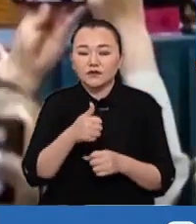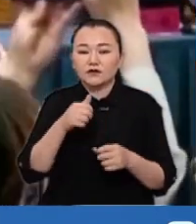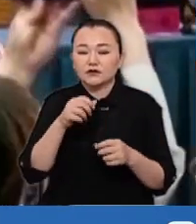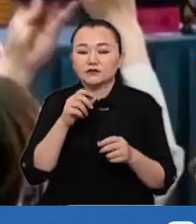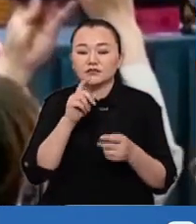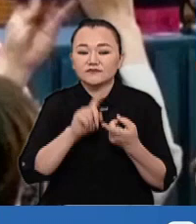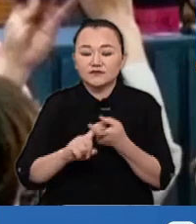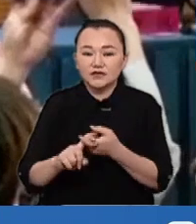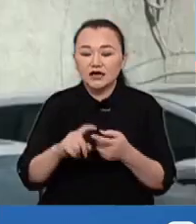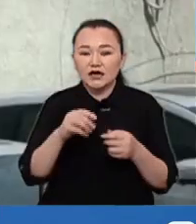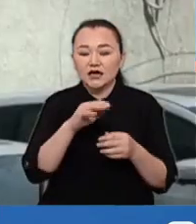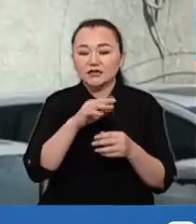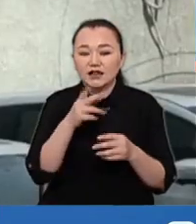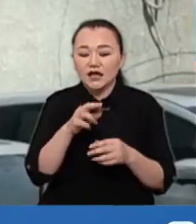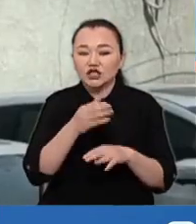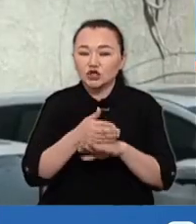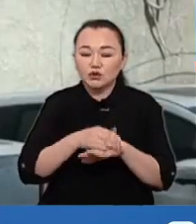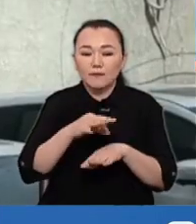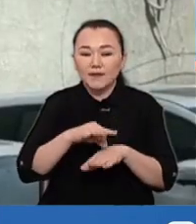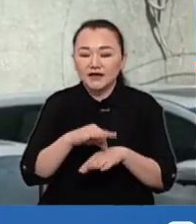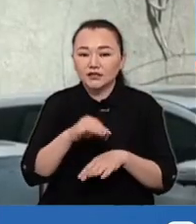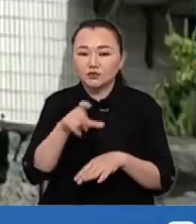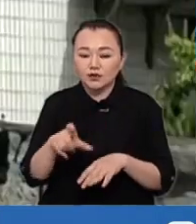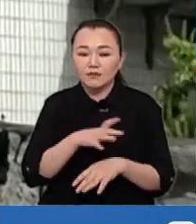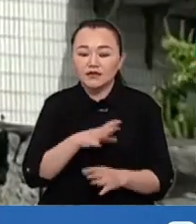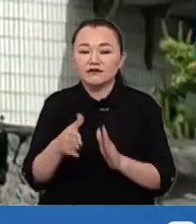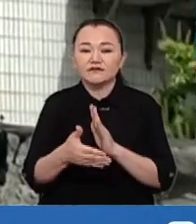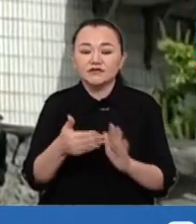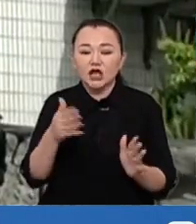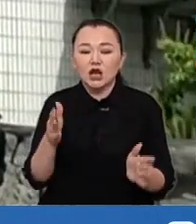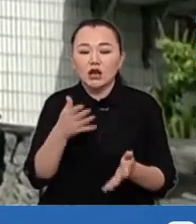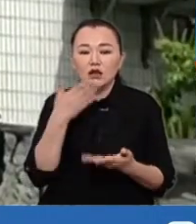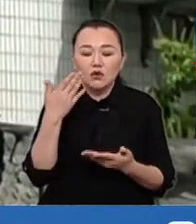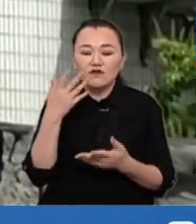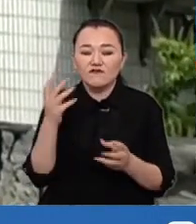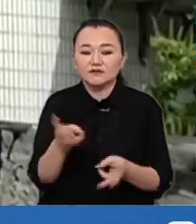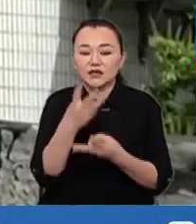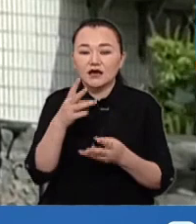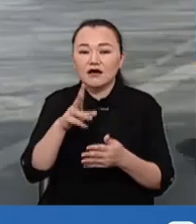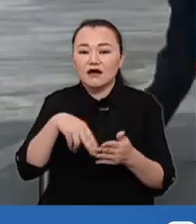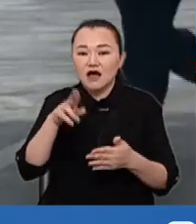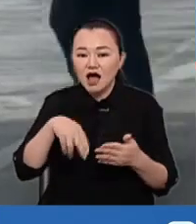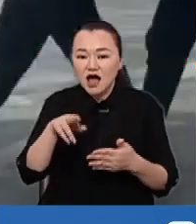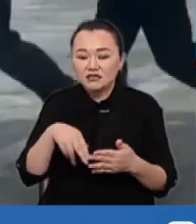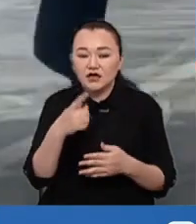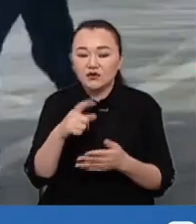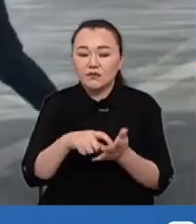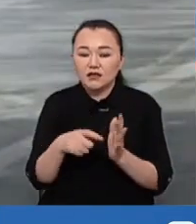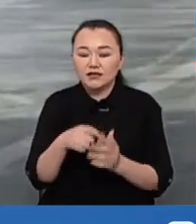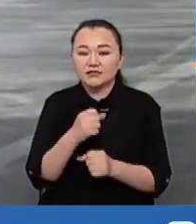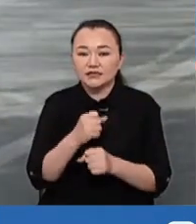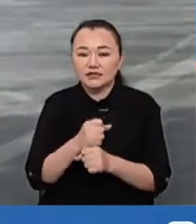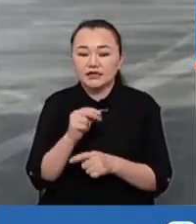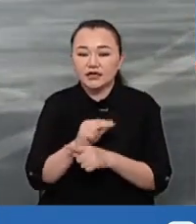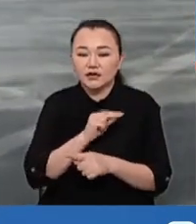который в основном затронул крыло для тяжелобольных пациентов, был вызван легко воспламеняющейся краской. В одной из палат делали